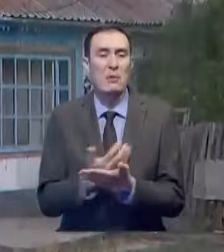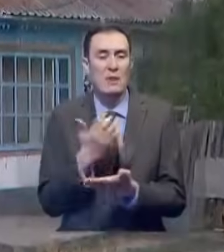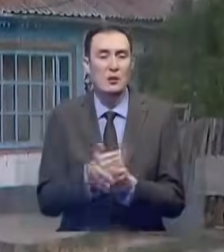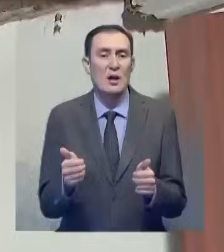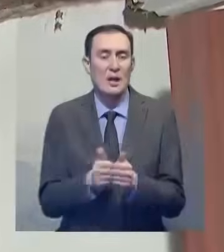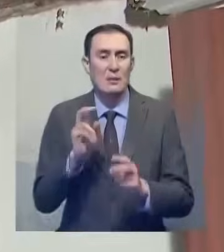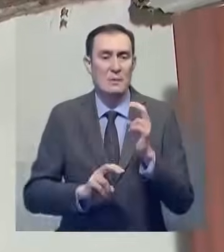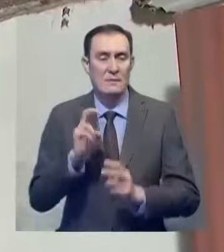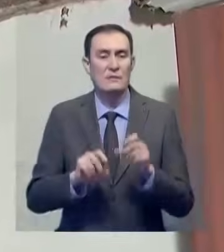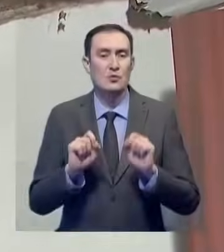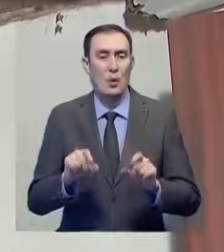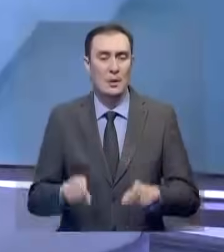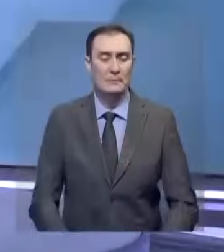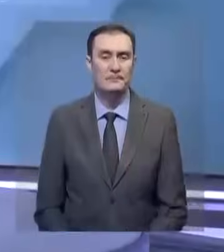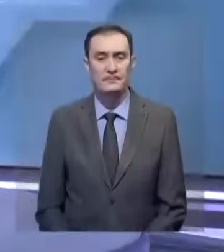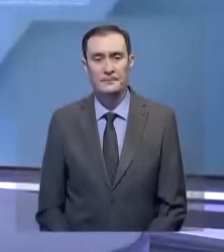золото.